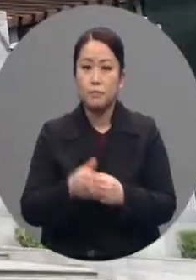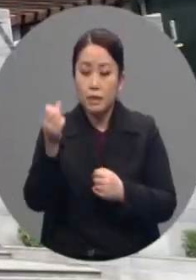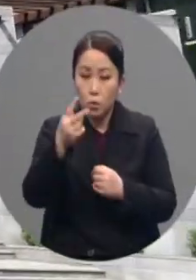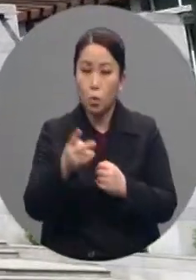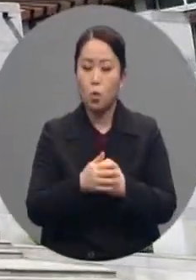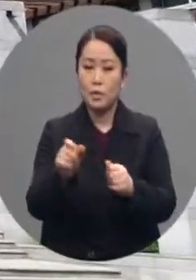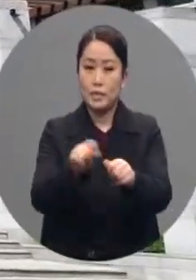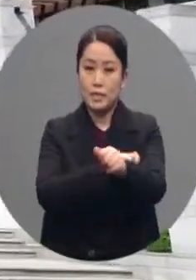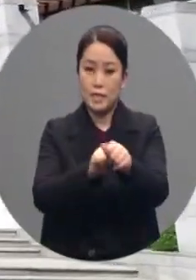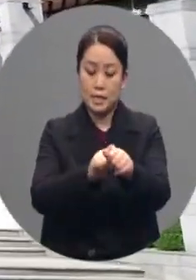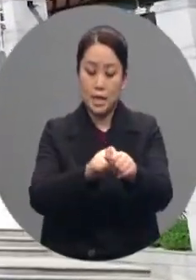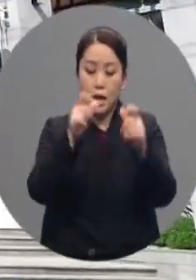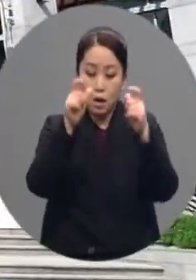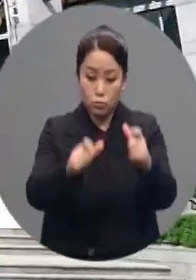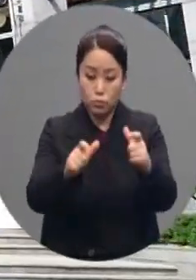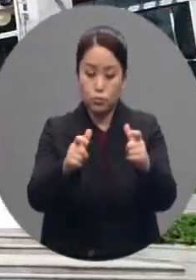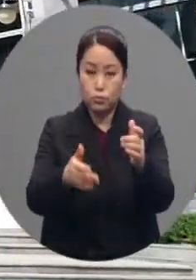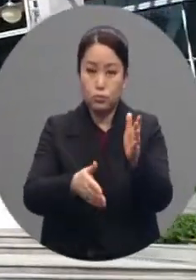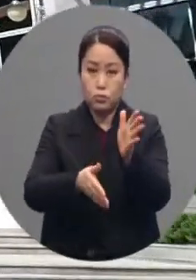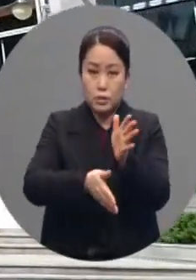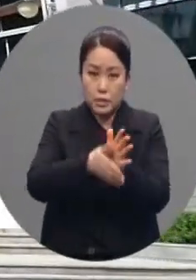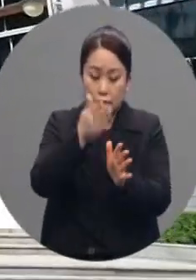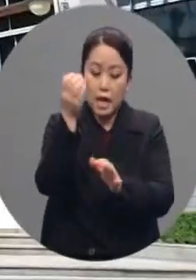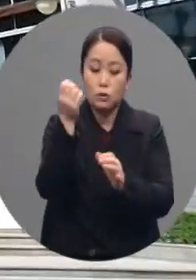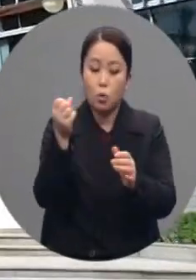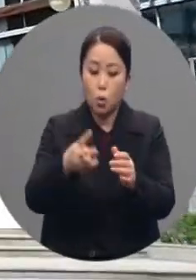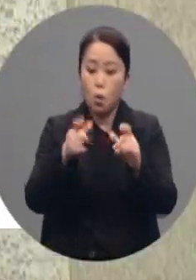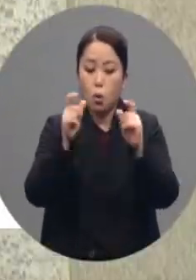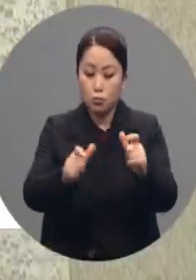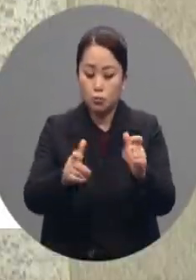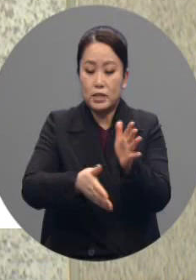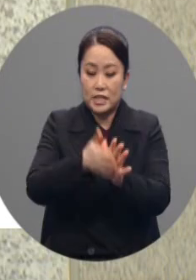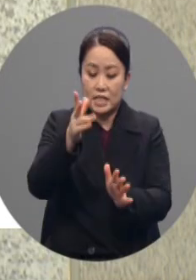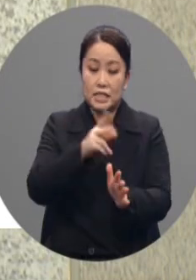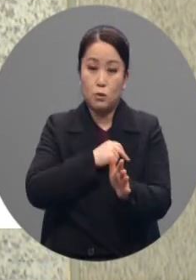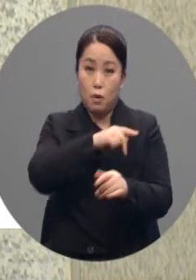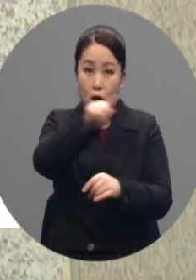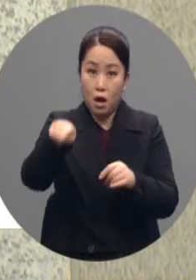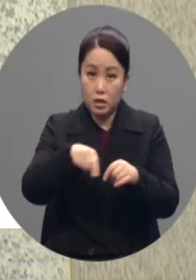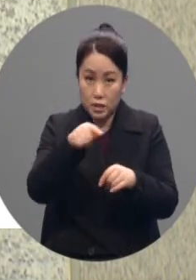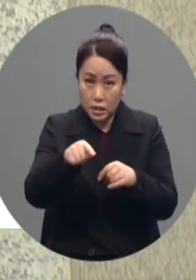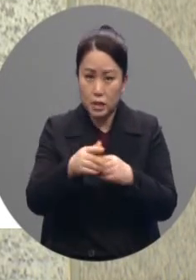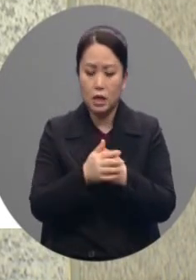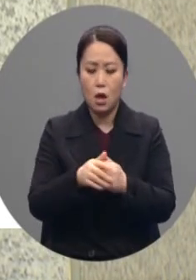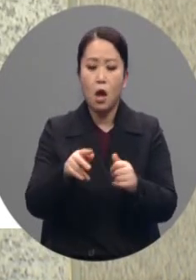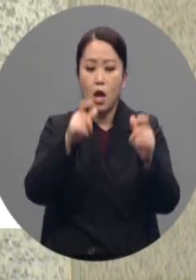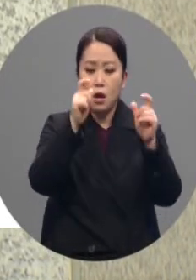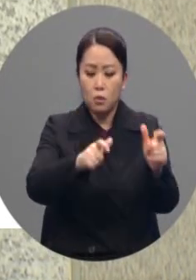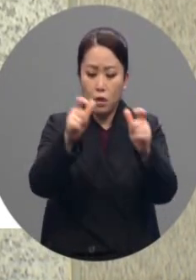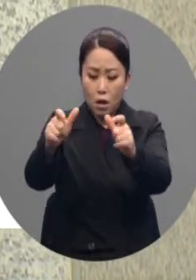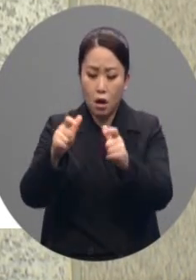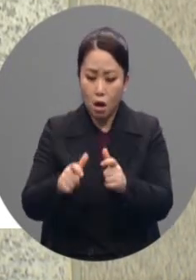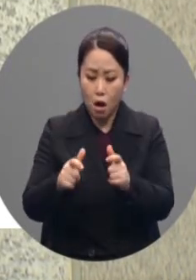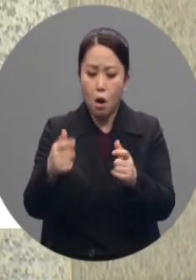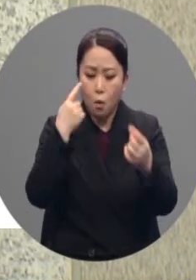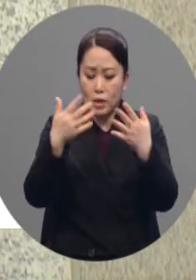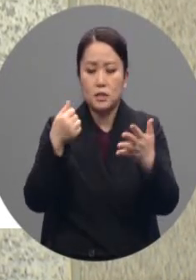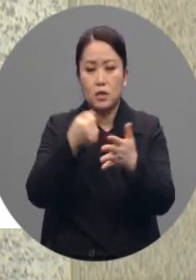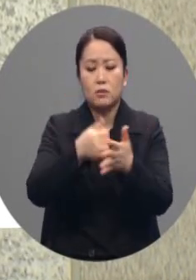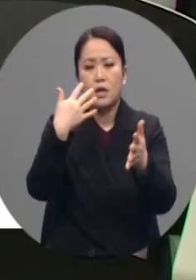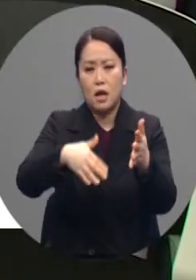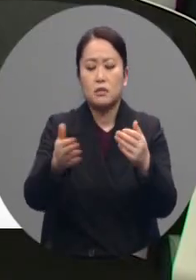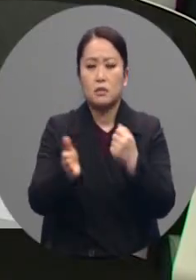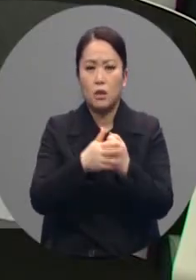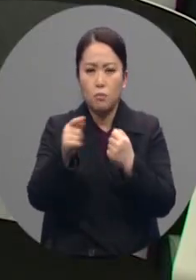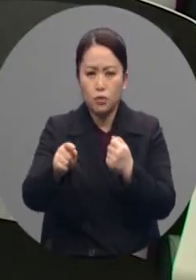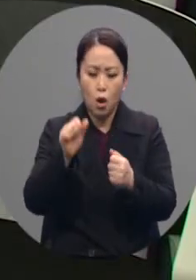특히 광역기초위원 선거구 획정 지연으로 후보자와 유권자들의 혼란이 커지는 것도 해결이 시급한 것으로 지적됩니다.